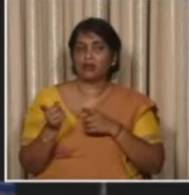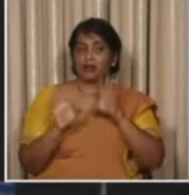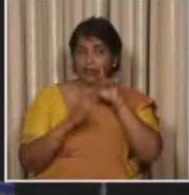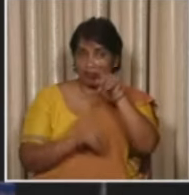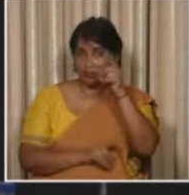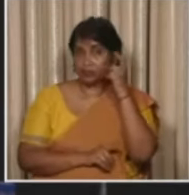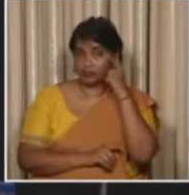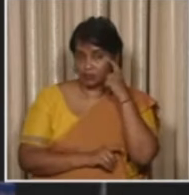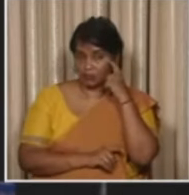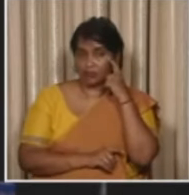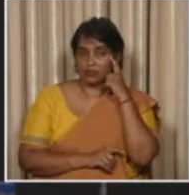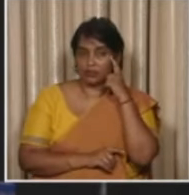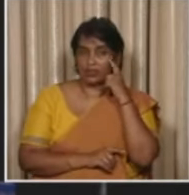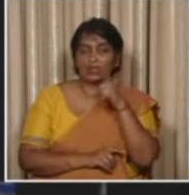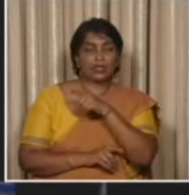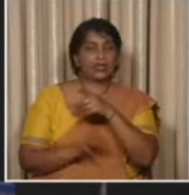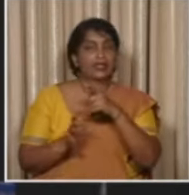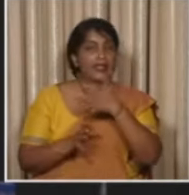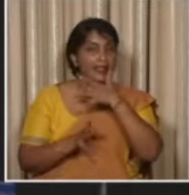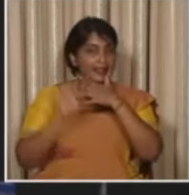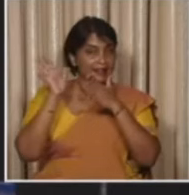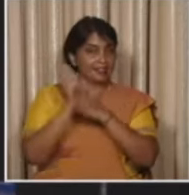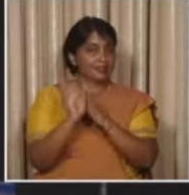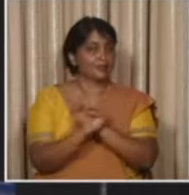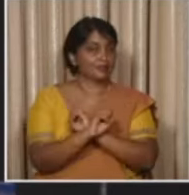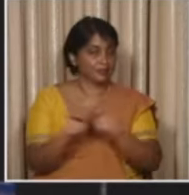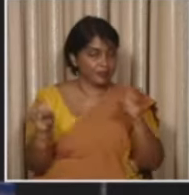ඇති channel 4 නාලිකාවේ